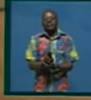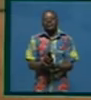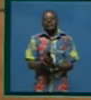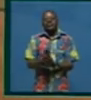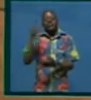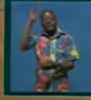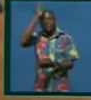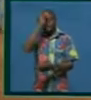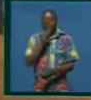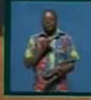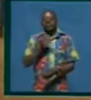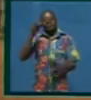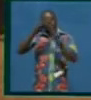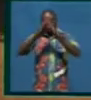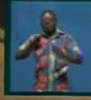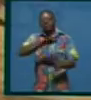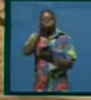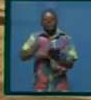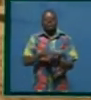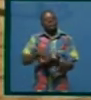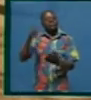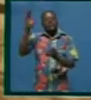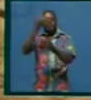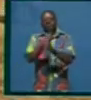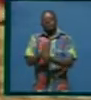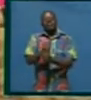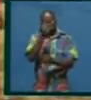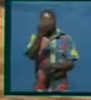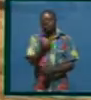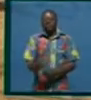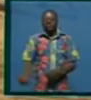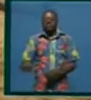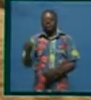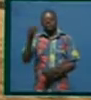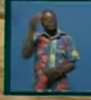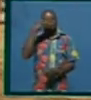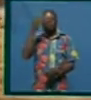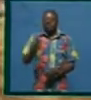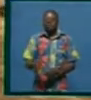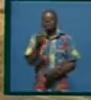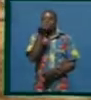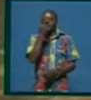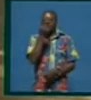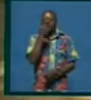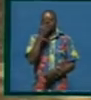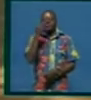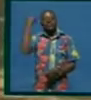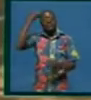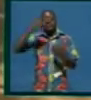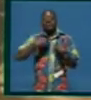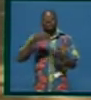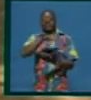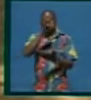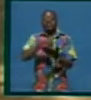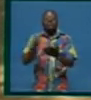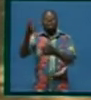Gorom, un centre spécialisé dans la prise en charge des enfants malnutris. Le centre dispose d'un CREM, centre de récupération